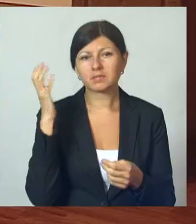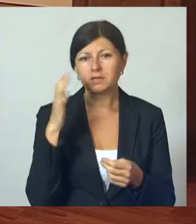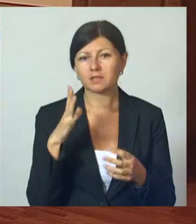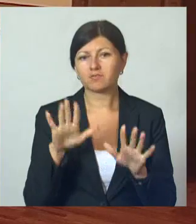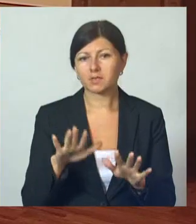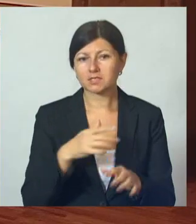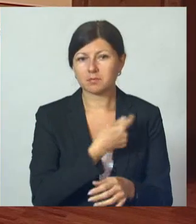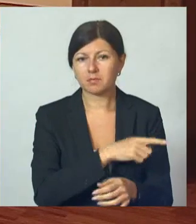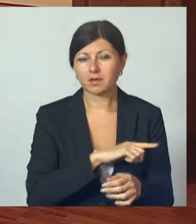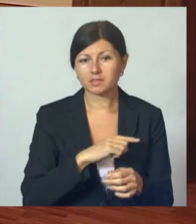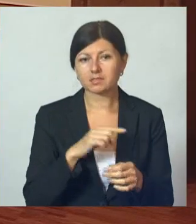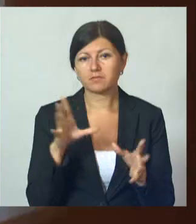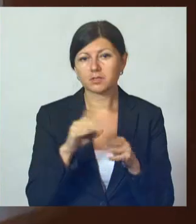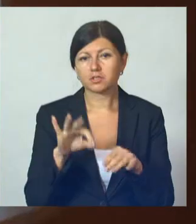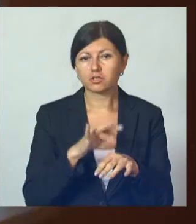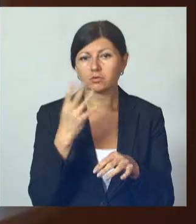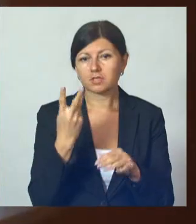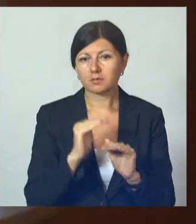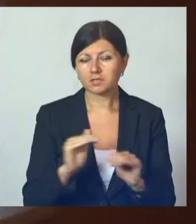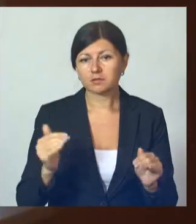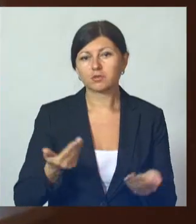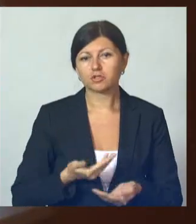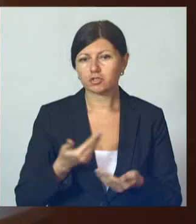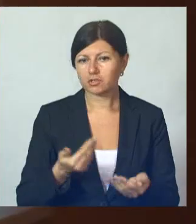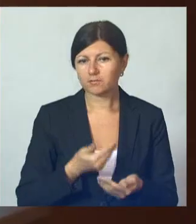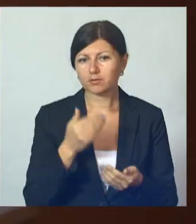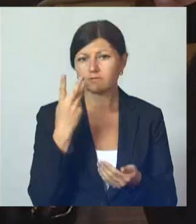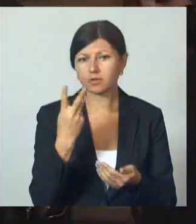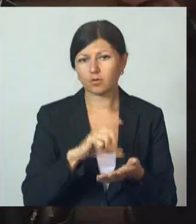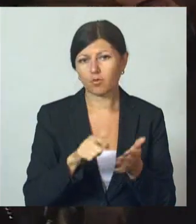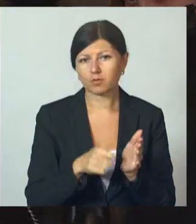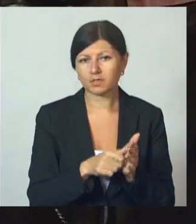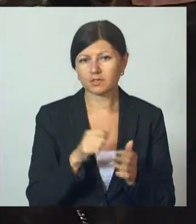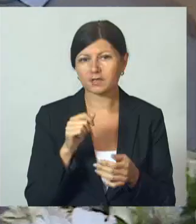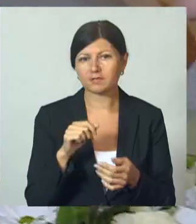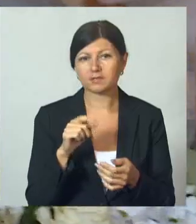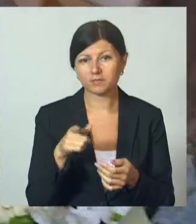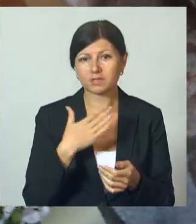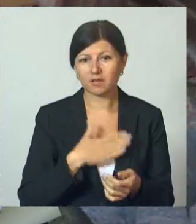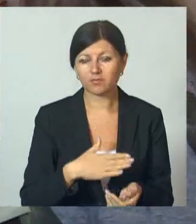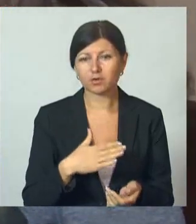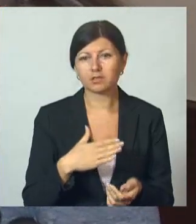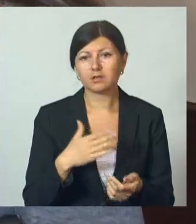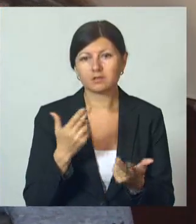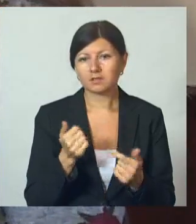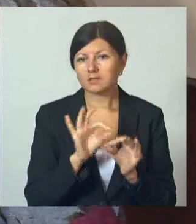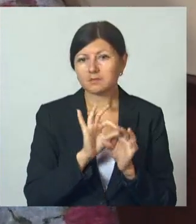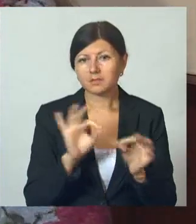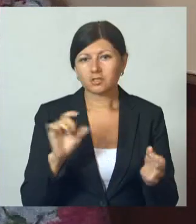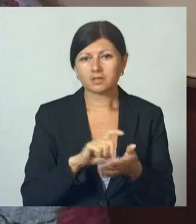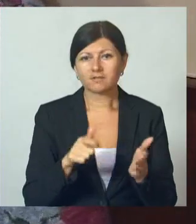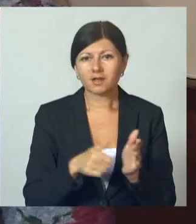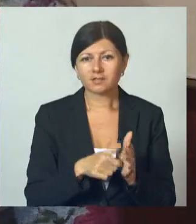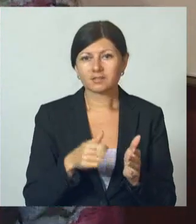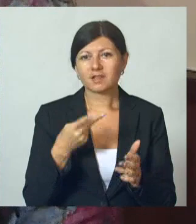больнице. С начала ноября с женой и тремя детьми живет в уютной трехкомнатной квартире. То есть вы довольны? Я довольна. Замечательная квартира.